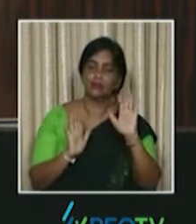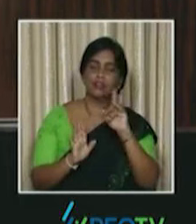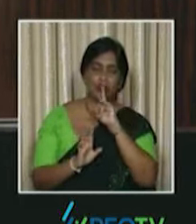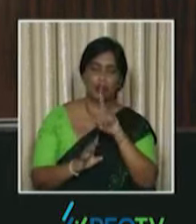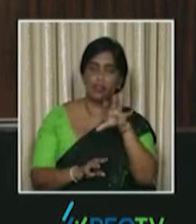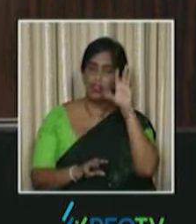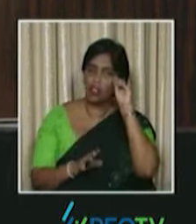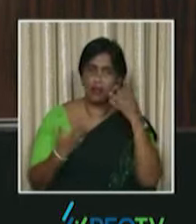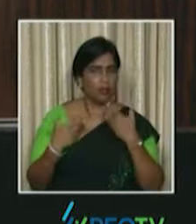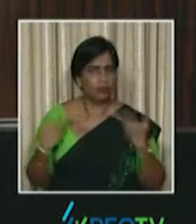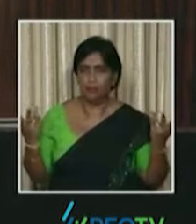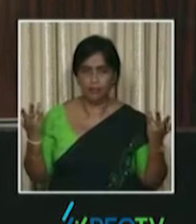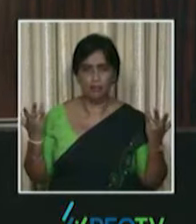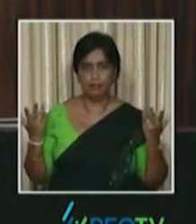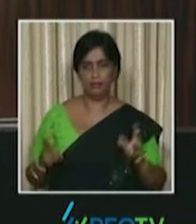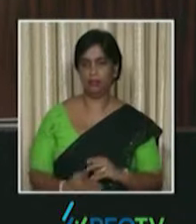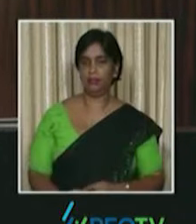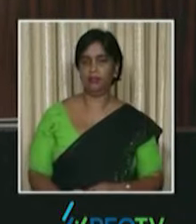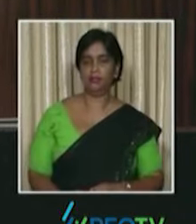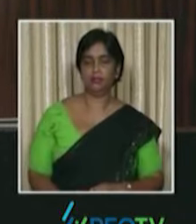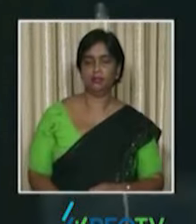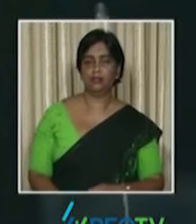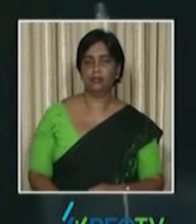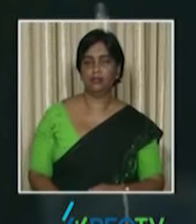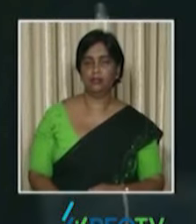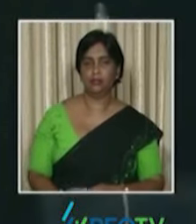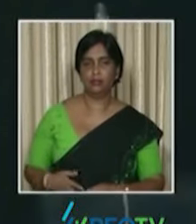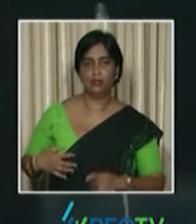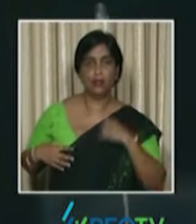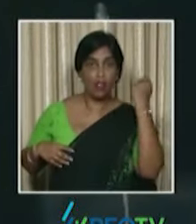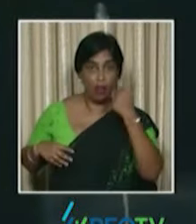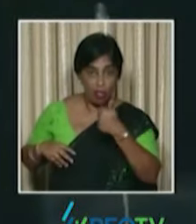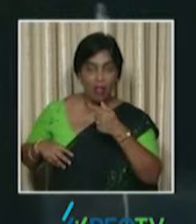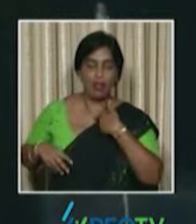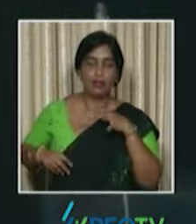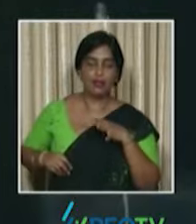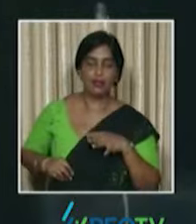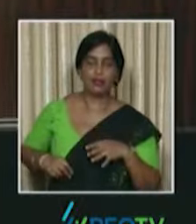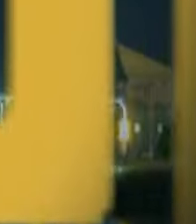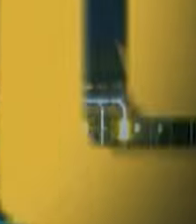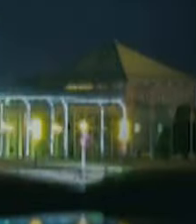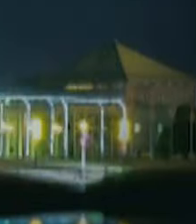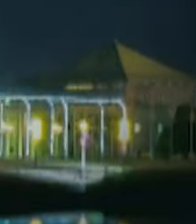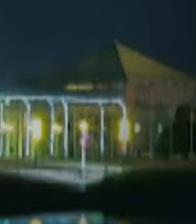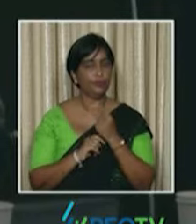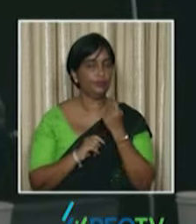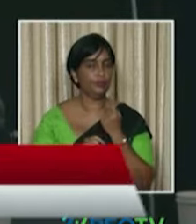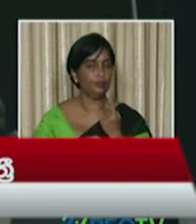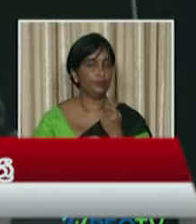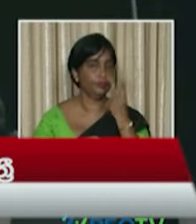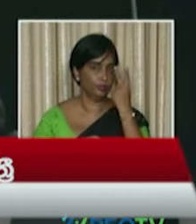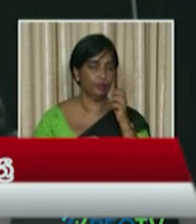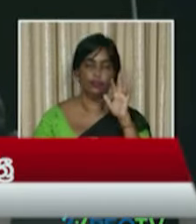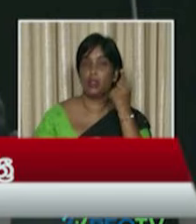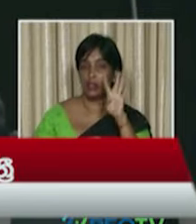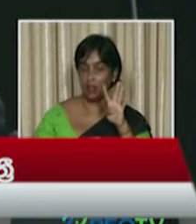ඔබතුමාට තේරුම් ගන්න බැරි වුණාට මට කරන්න දෙයක් නැහැ ඒකට. ඔබතුමා මගේ කතාව හරි හොඳයි කියපු එක ගැන මම සතුටුයි. ආ එහෙනම් බොහොම හොඳයි. 2009